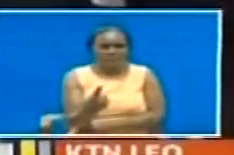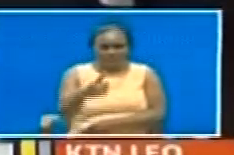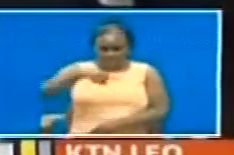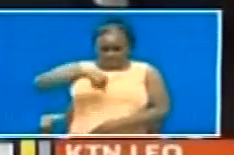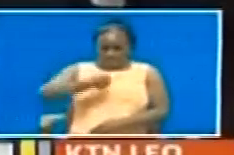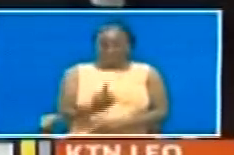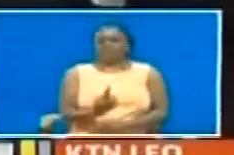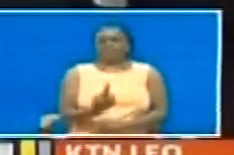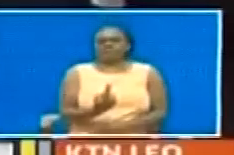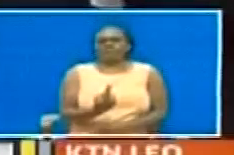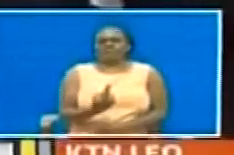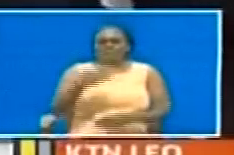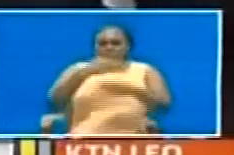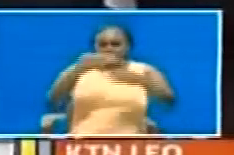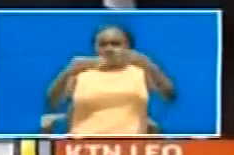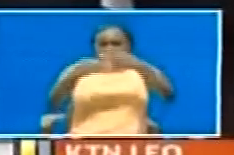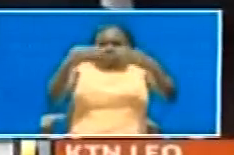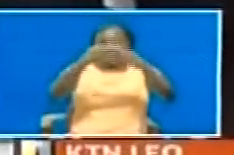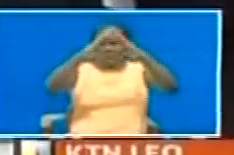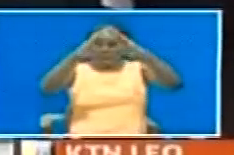mimi nitakujengea nyumba.